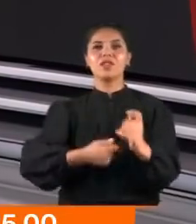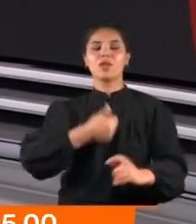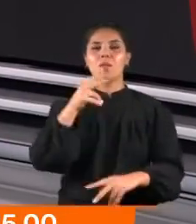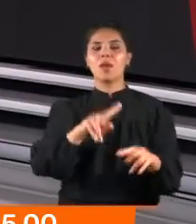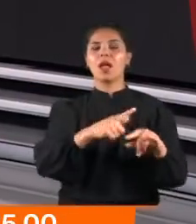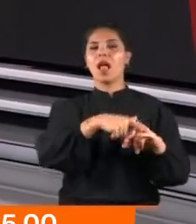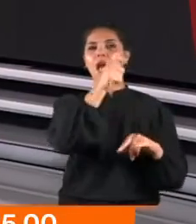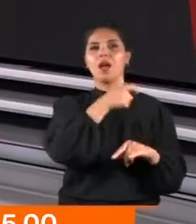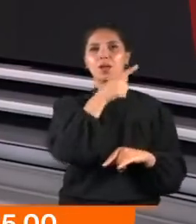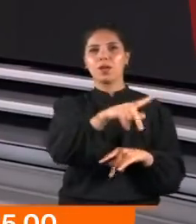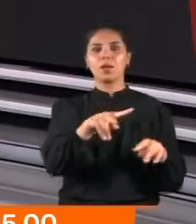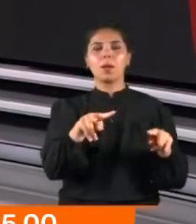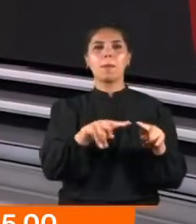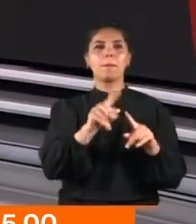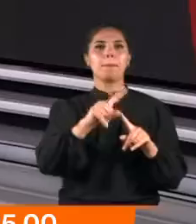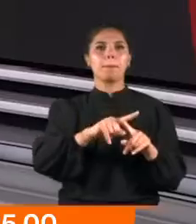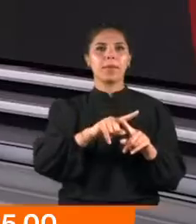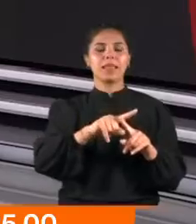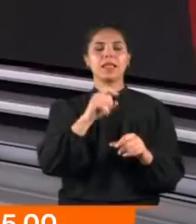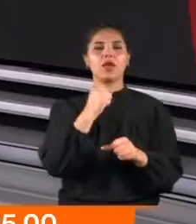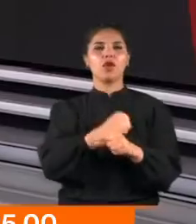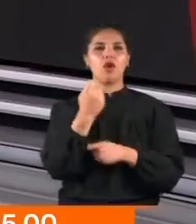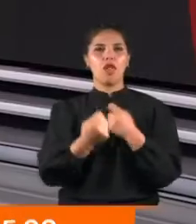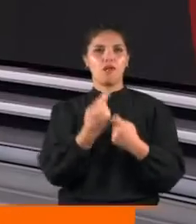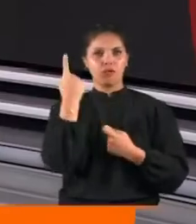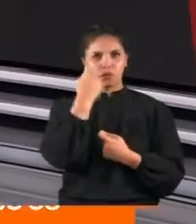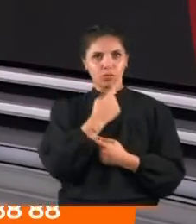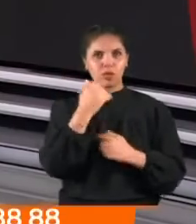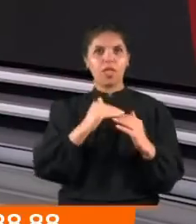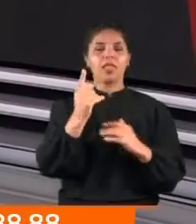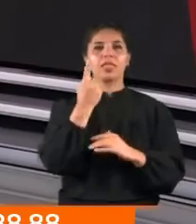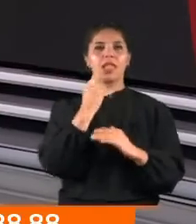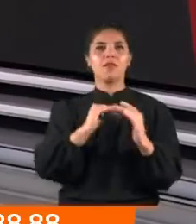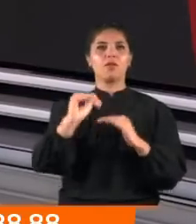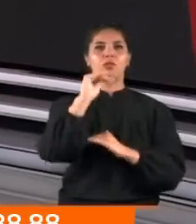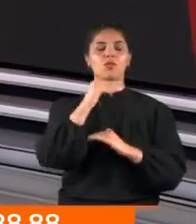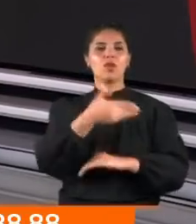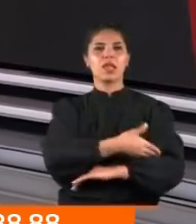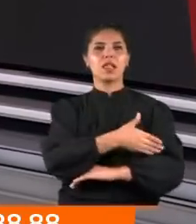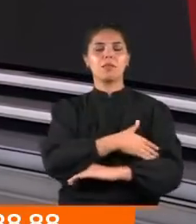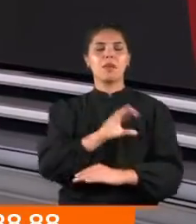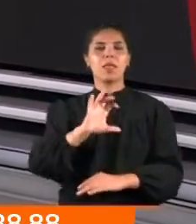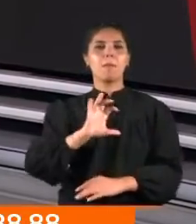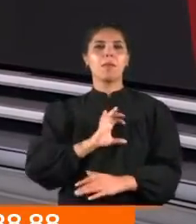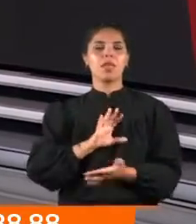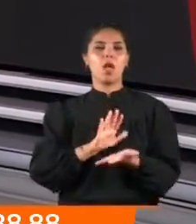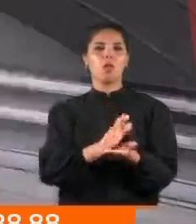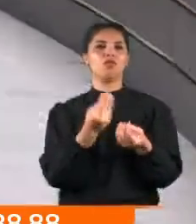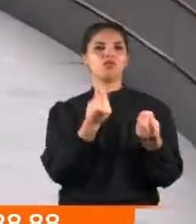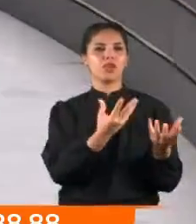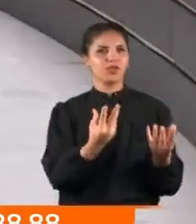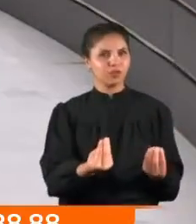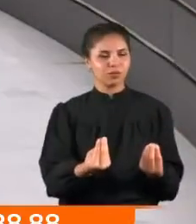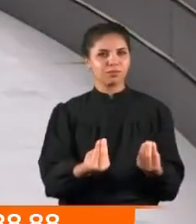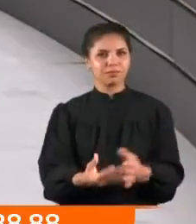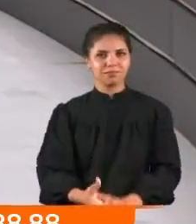Hakan Fidan ise Milli İstihbarat Teşkilatı'ndaki görevlerinden dolayı Devlet Üstün Hizmet Madalyası ile ödüllendirildi.